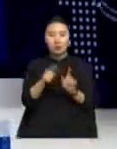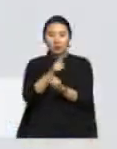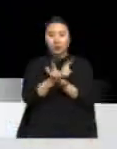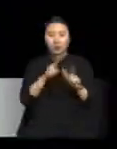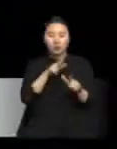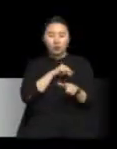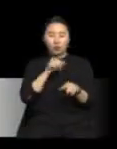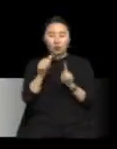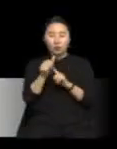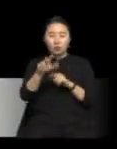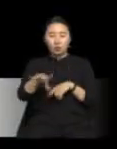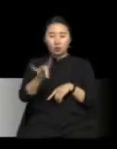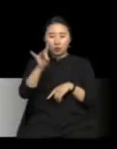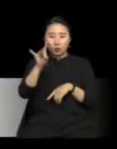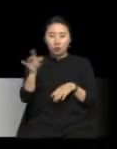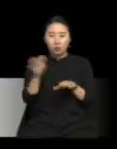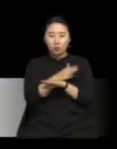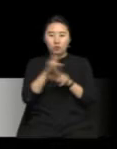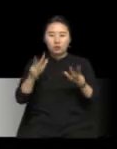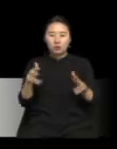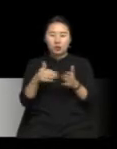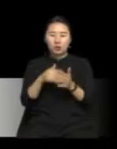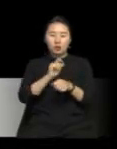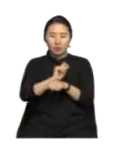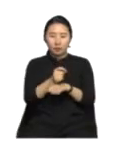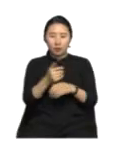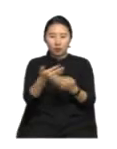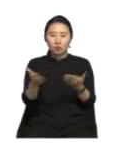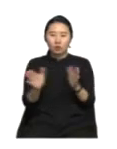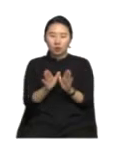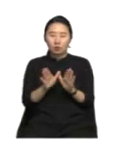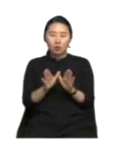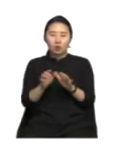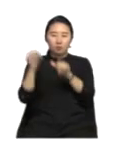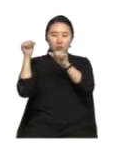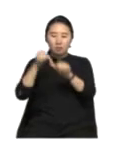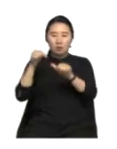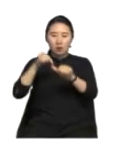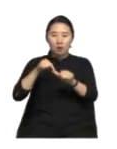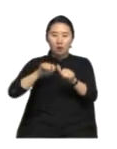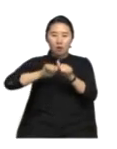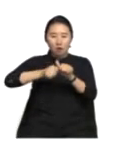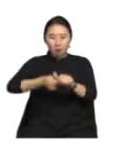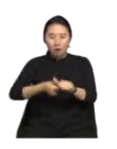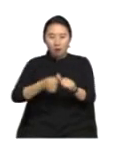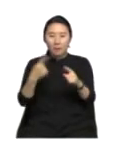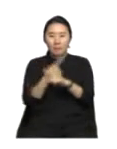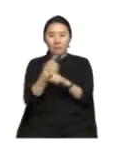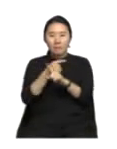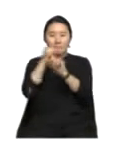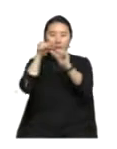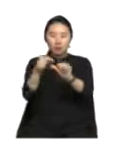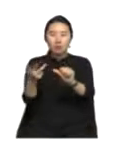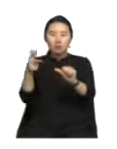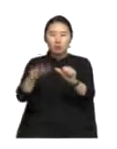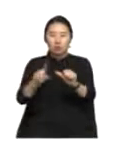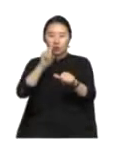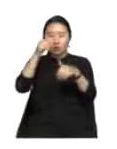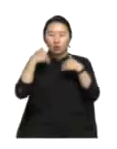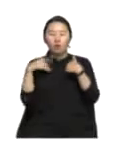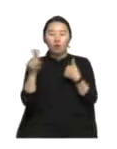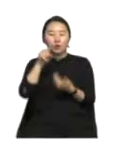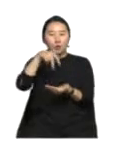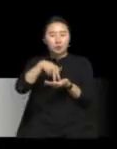구청장 취임 초부터 현재까지 집행부를 중심으로 부당한 업무지시 와 강요에 대해 시정을 요구해 왔지만 구청에서